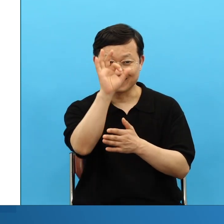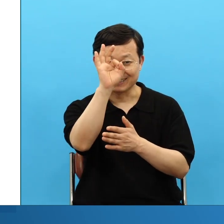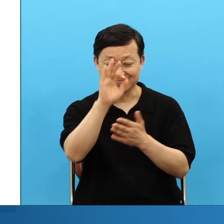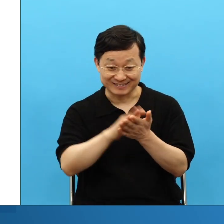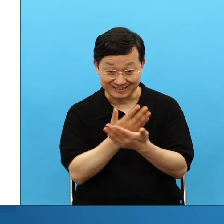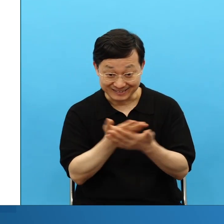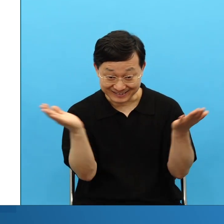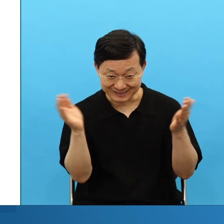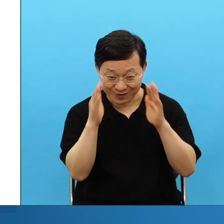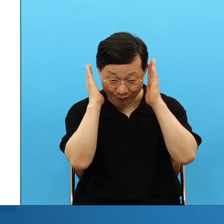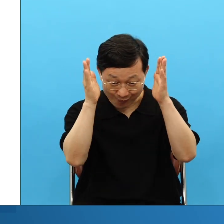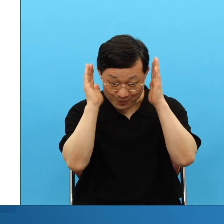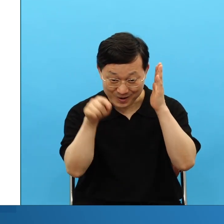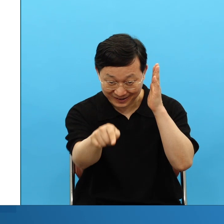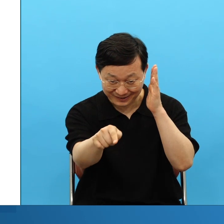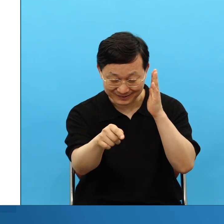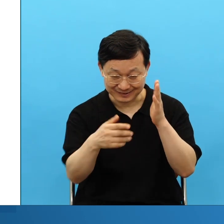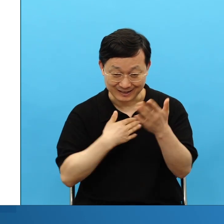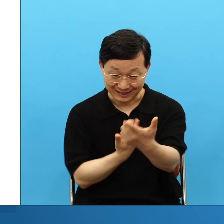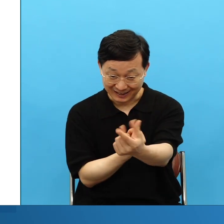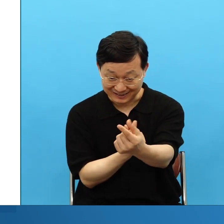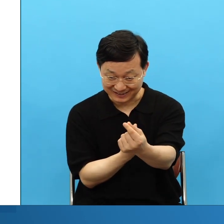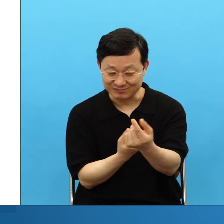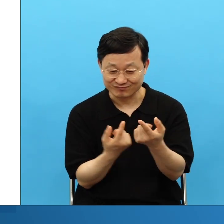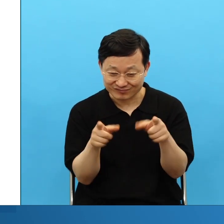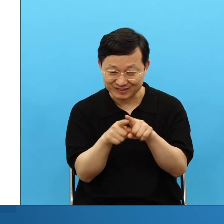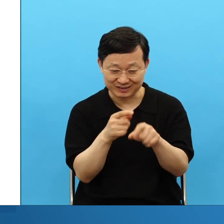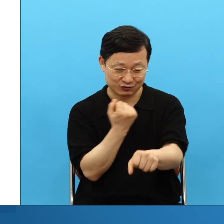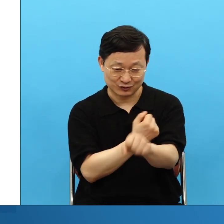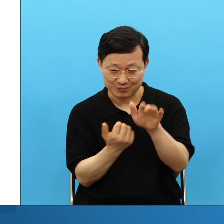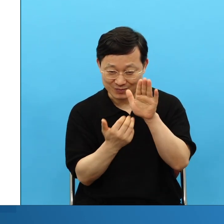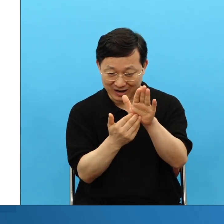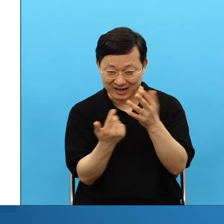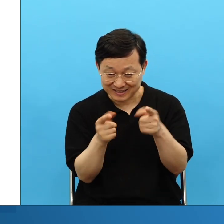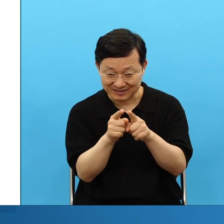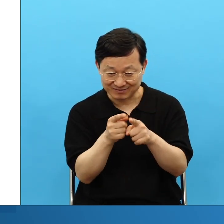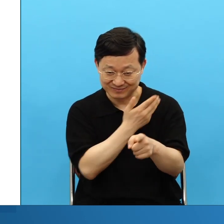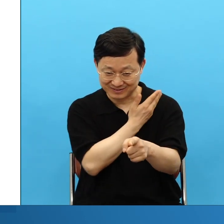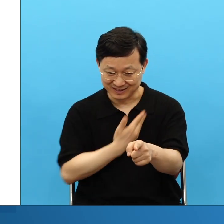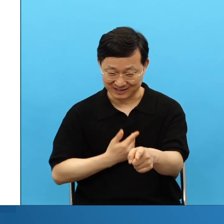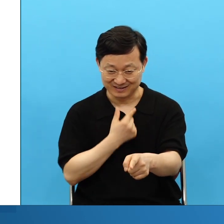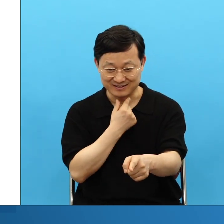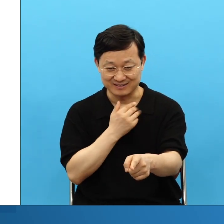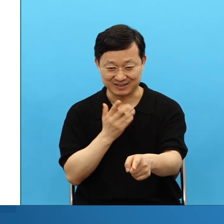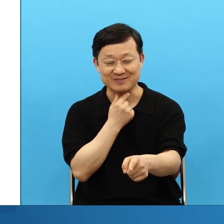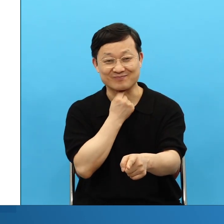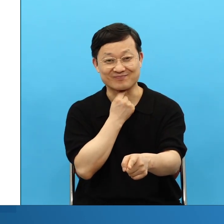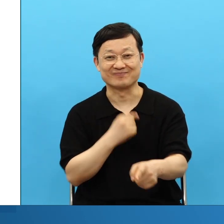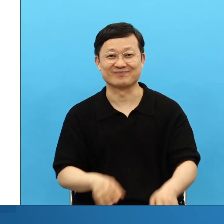공부해가지고 미션을 같이 저하고 같이 수행하는 그런 제자가 되었으면 좋겠습니다.